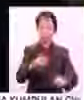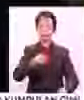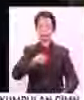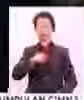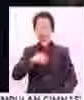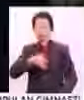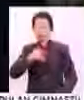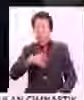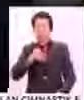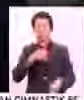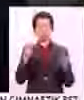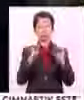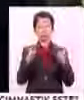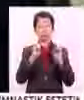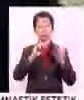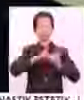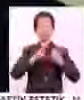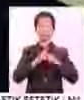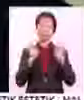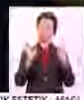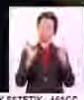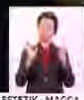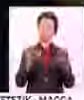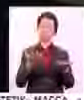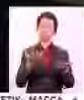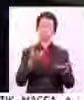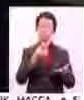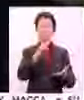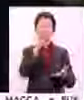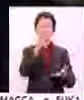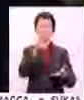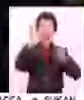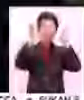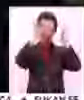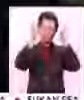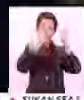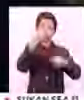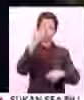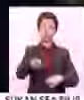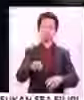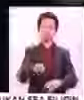kesalahan, saya rasa tidak ada apa-apa yang perlu dikhawatirkan.